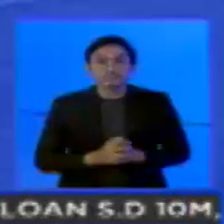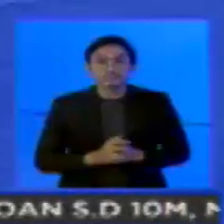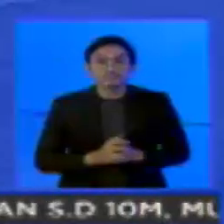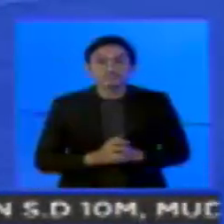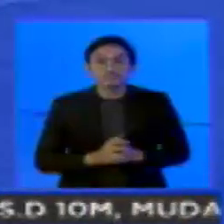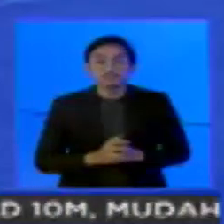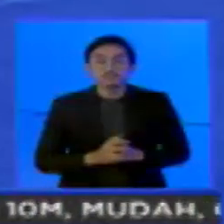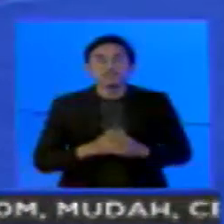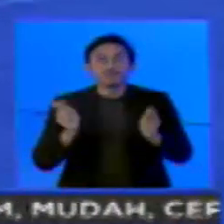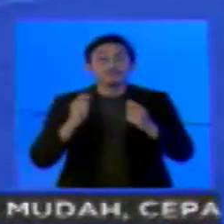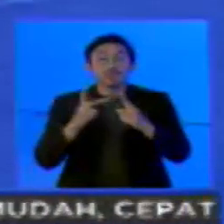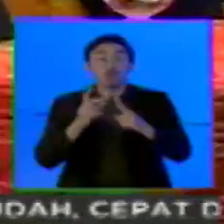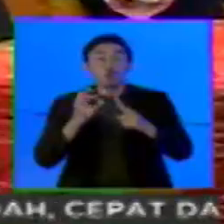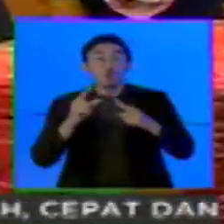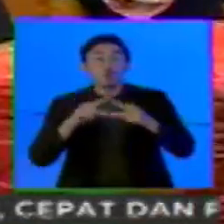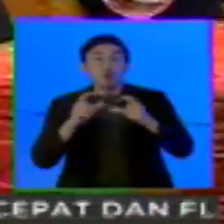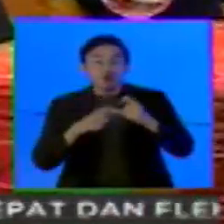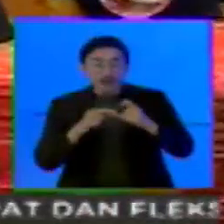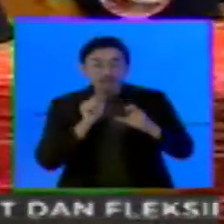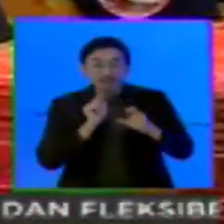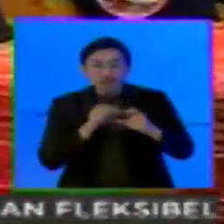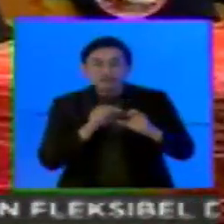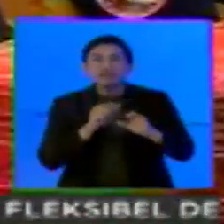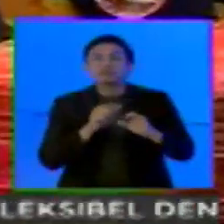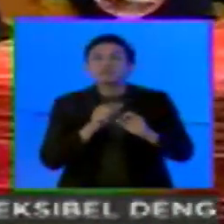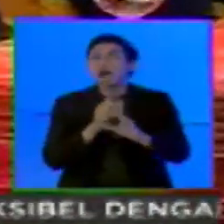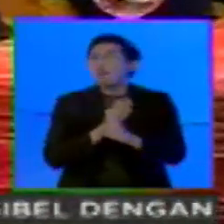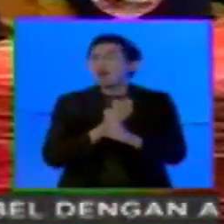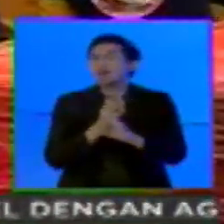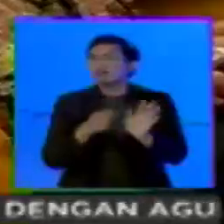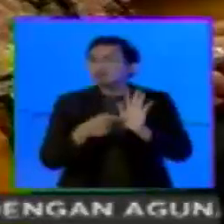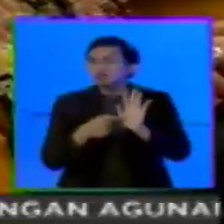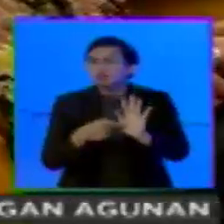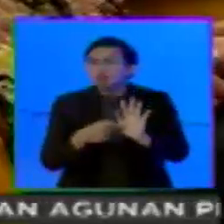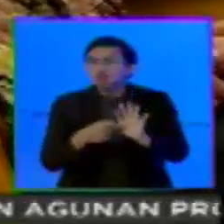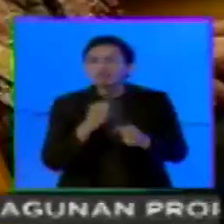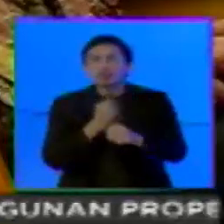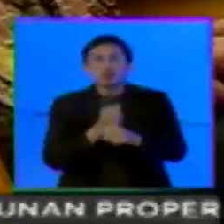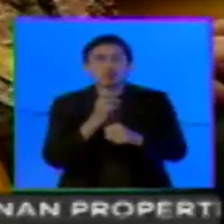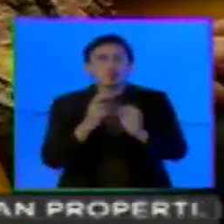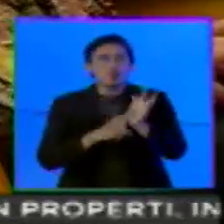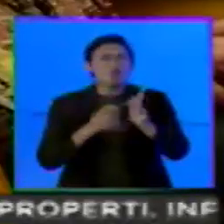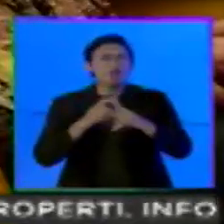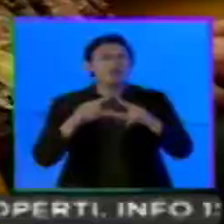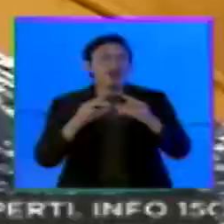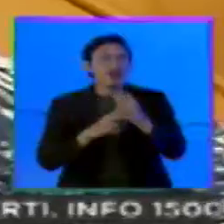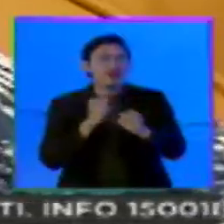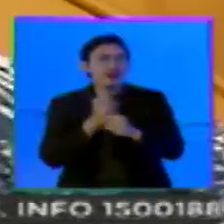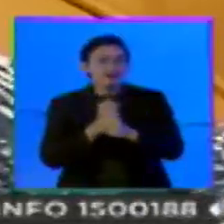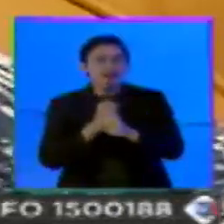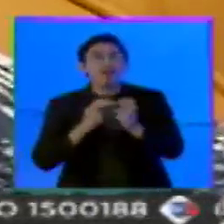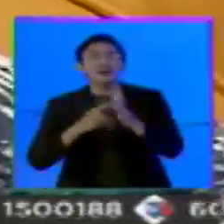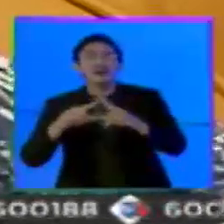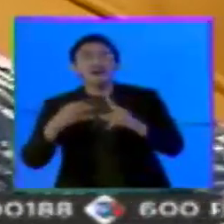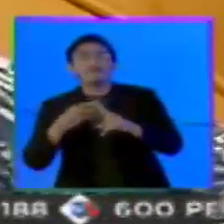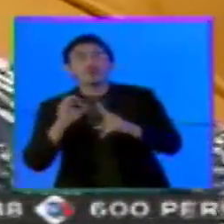Festival Horas Samosir Fiesta 2020 akan diawali dengan penyelenggaraan Gondang Naposo yang akan berlangsung di Pasir Pantai Putih Tanda